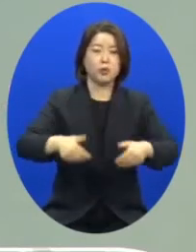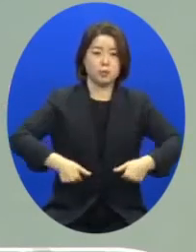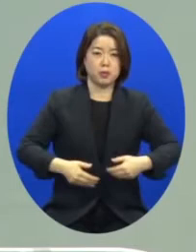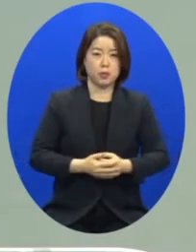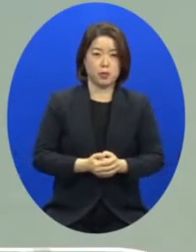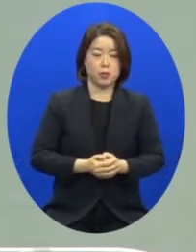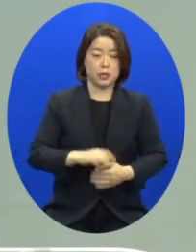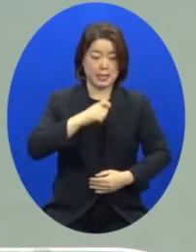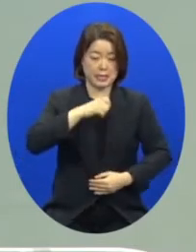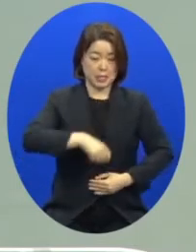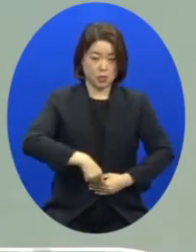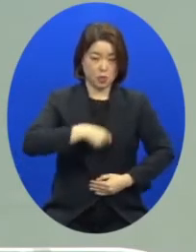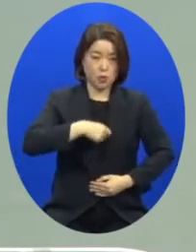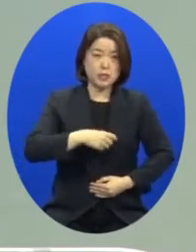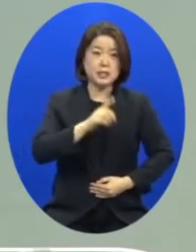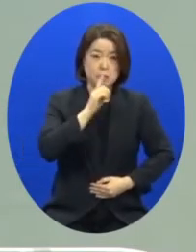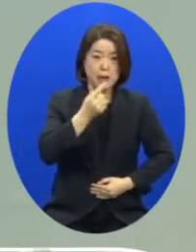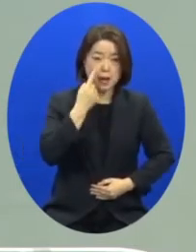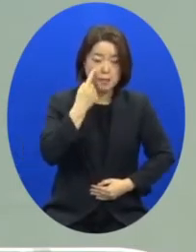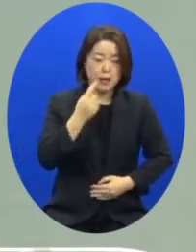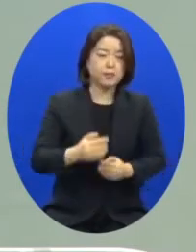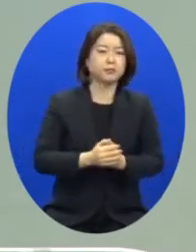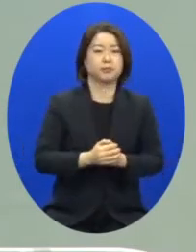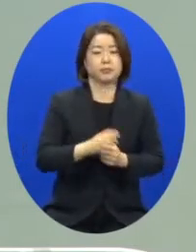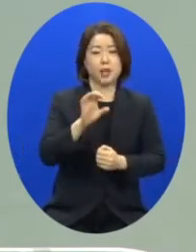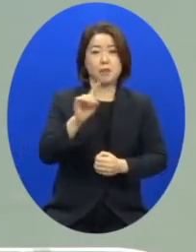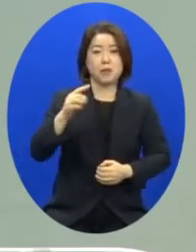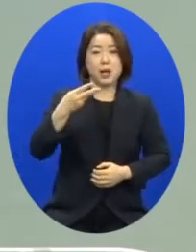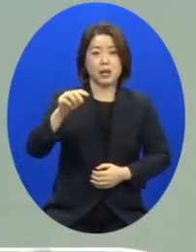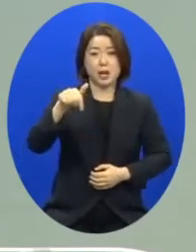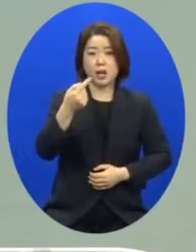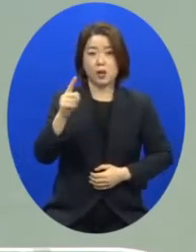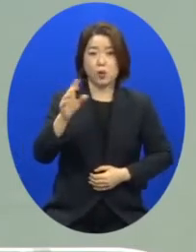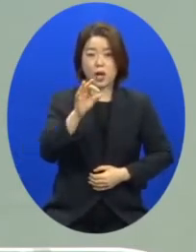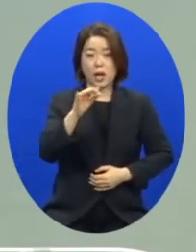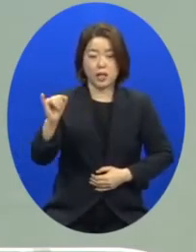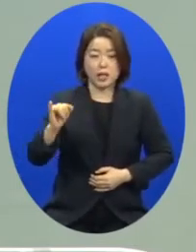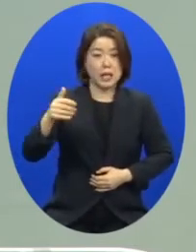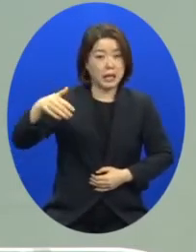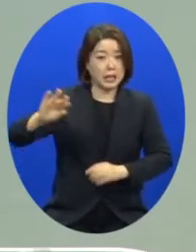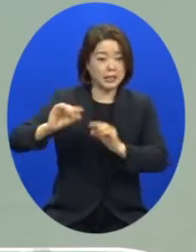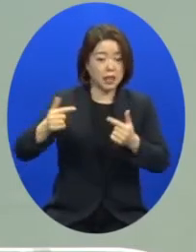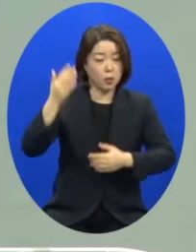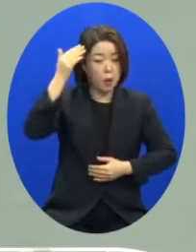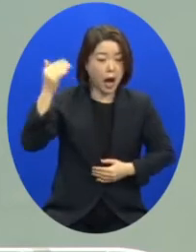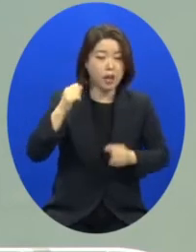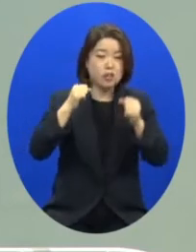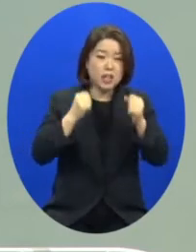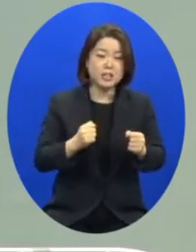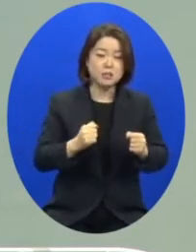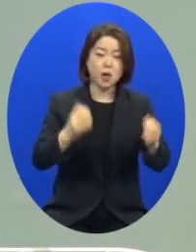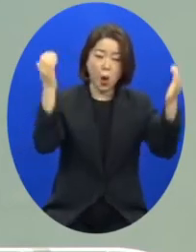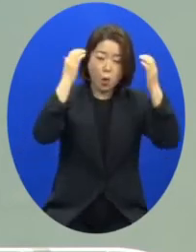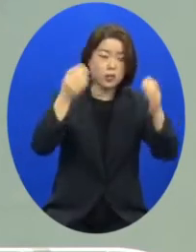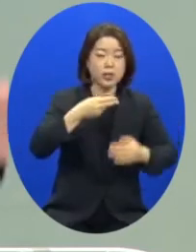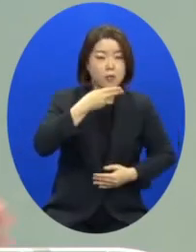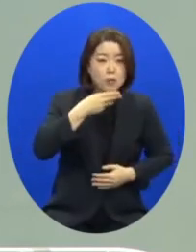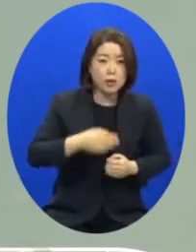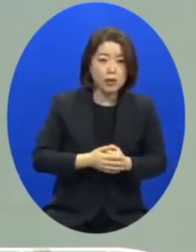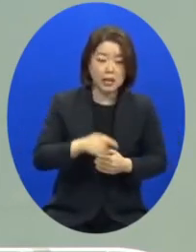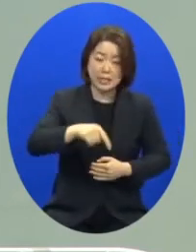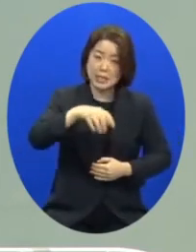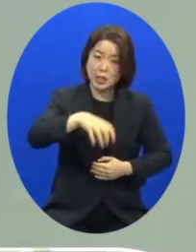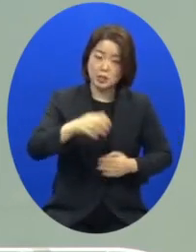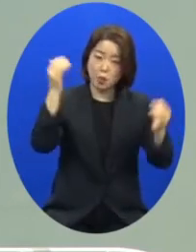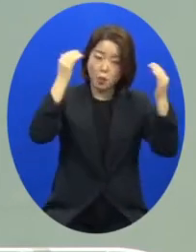이야기해 봅시다 팔아 과 에 안가고 한국에서 살면 고생한 합니까 여기서는 것은 고생 안하고